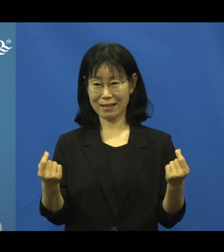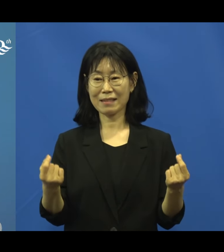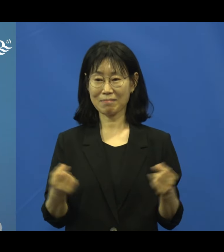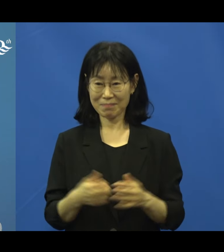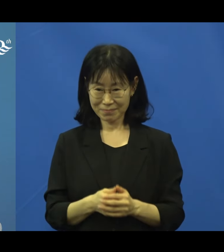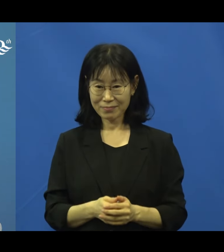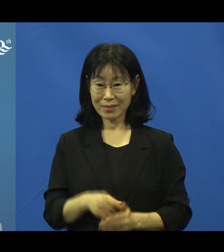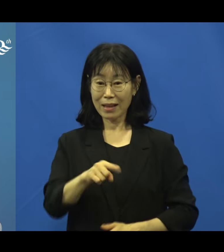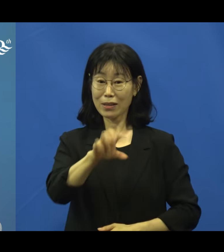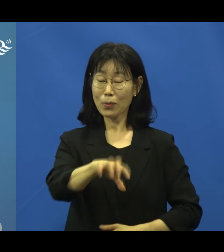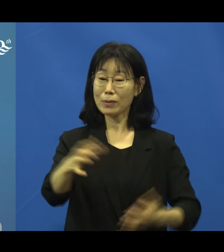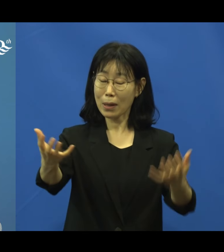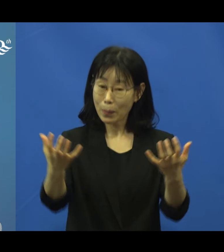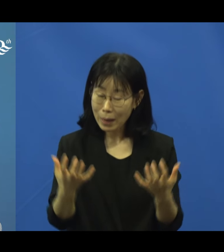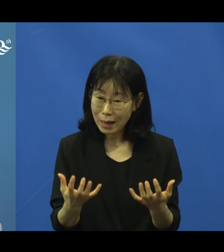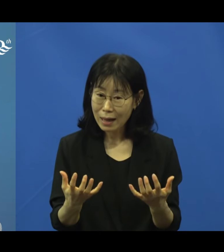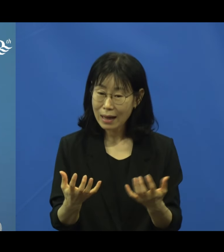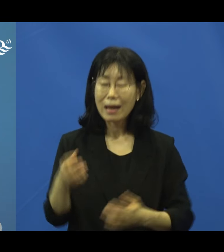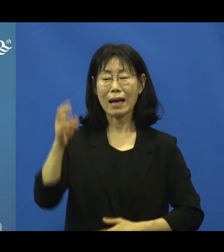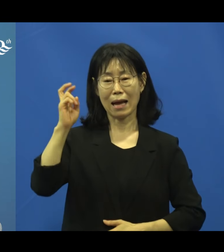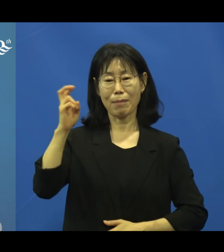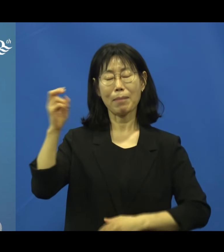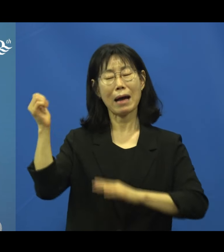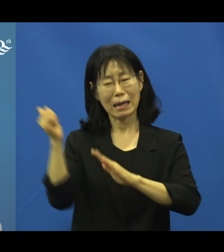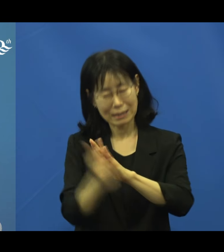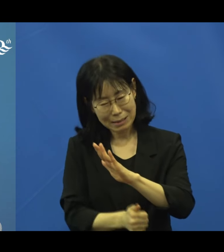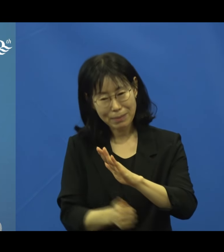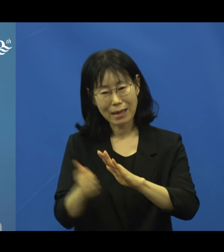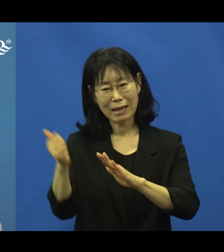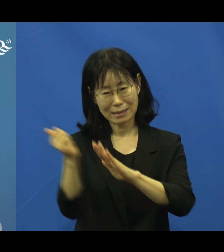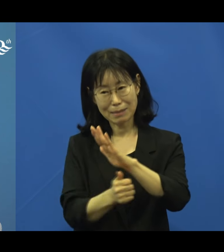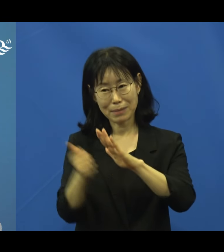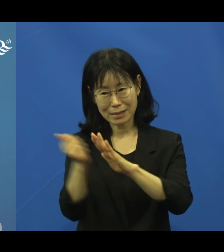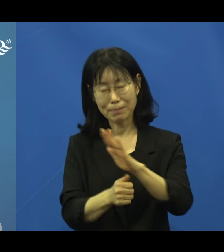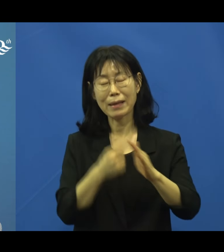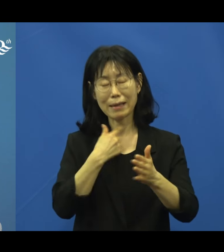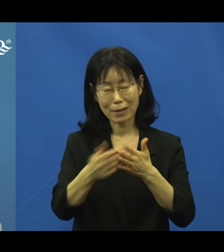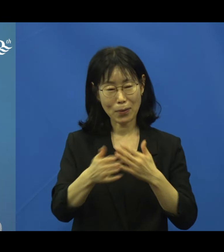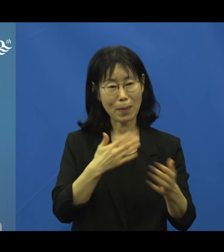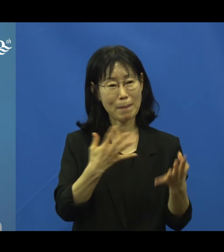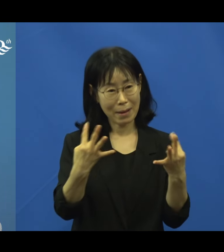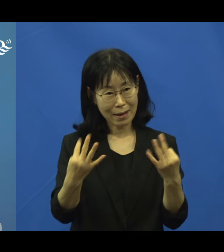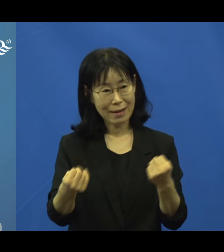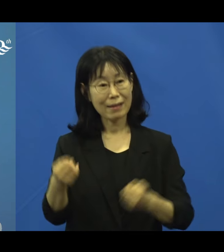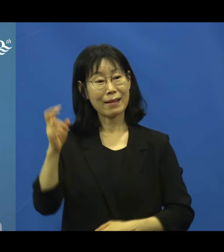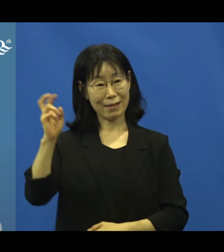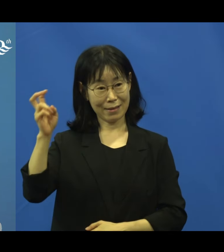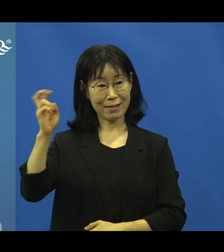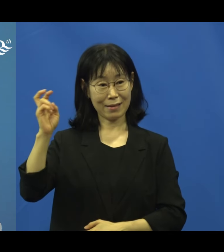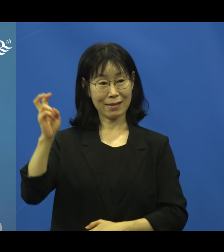오늘 여기 오신 분들은 실패? 목사님 제가 할 말이 많습니다. 이런 분들이 많이 오셨어요.